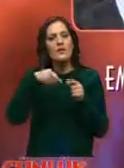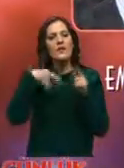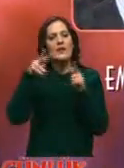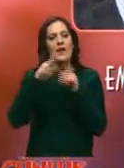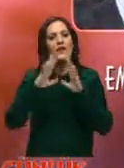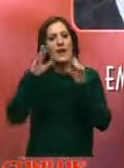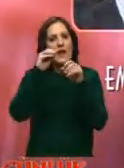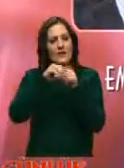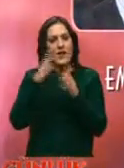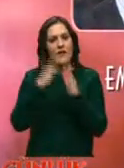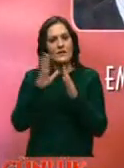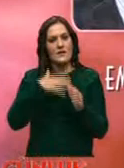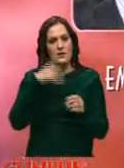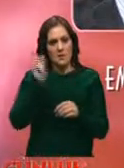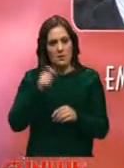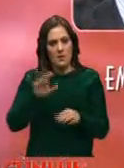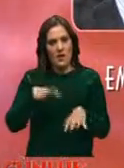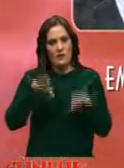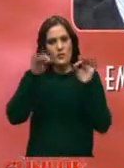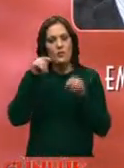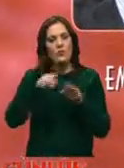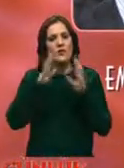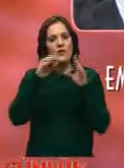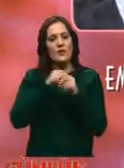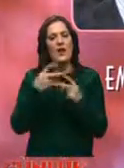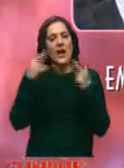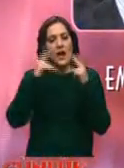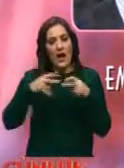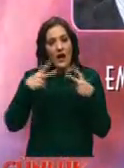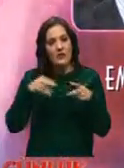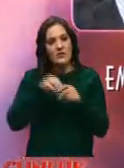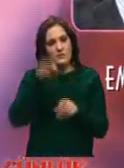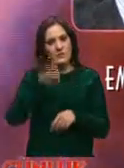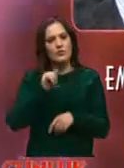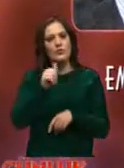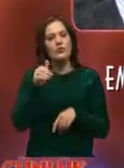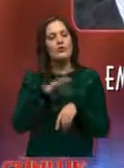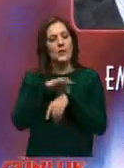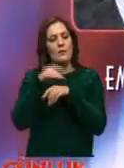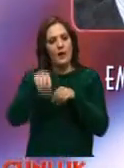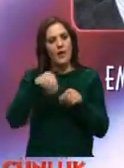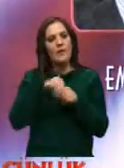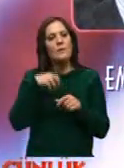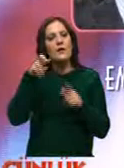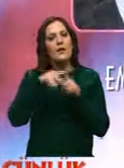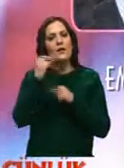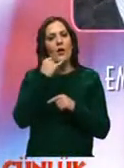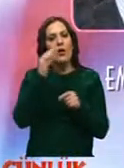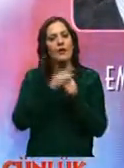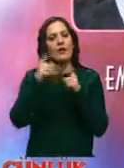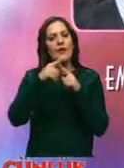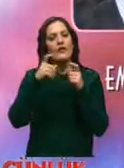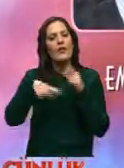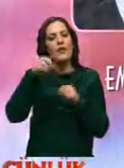Jam etkinliğine ev sahipliği yapmaya hazırlanıyor. Bu etkinliğin ayrıntıları şimdi Günlük Rehber'de. Pınar Ayhan'ın konukları ODTÜ